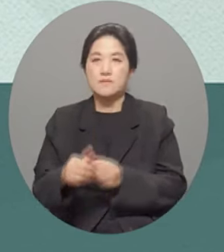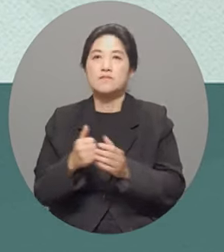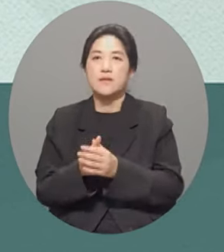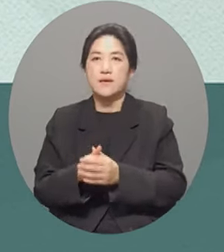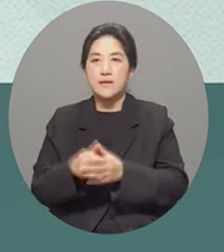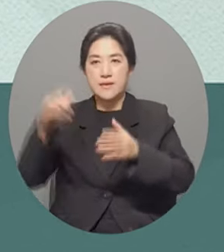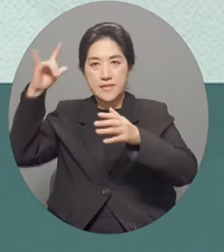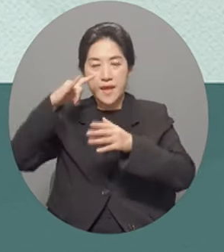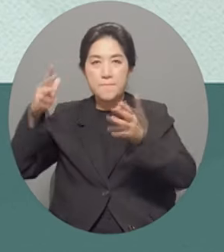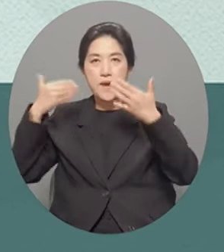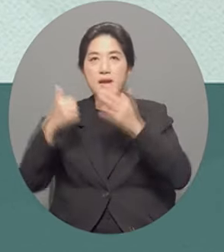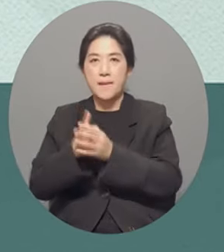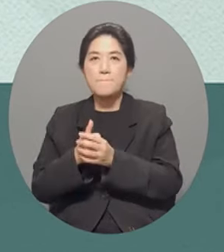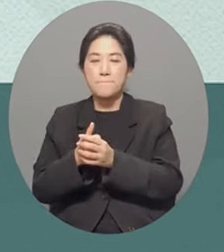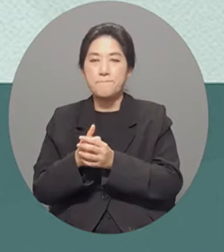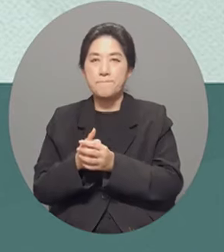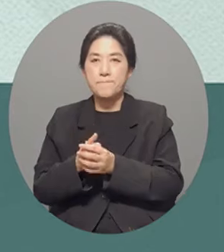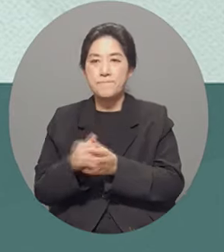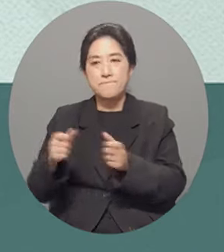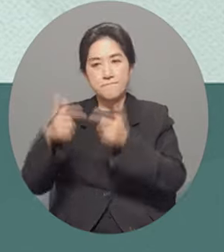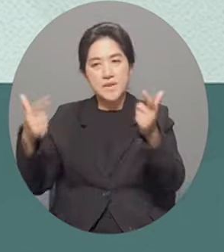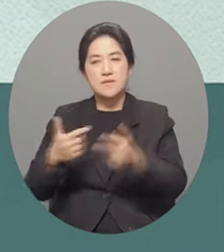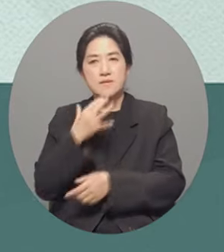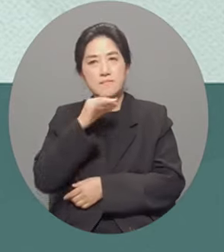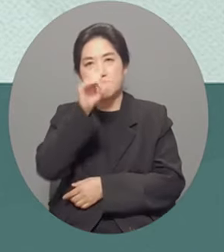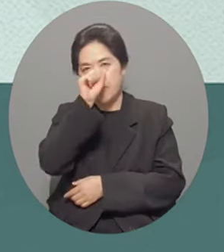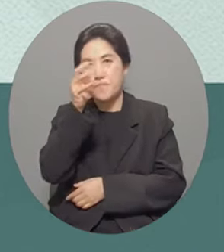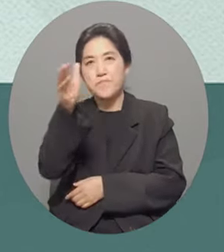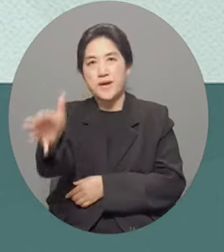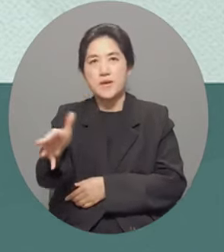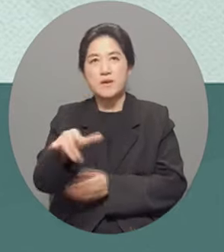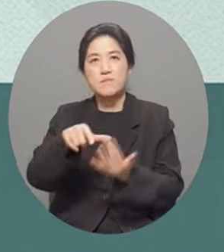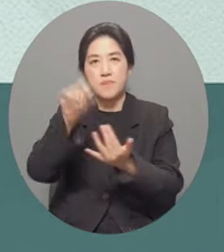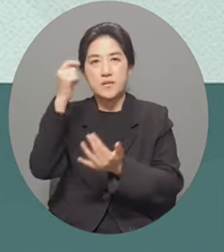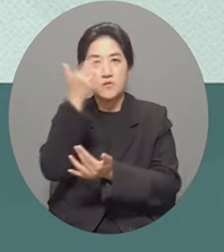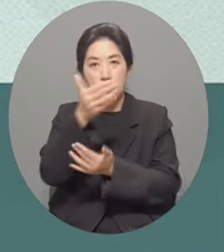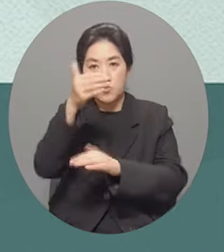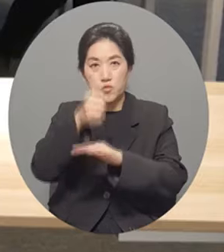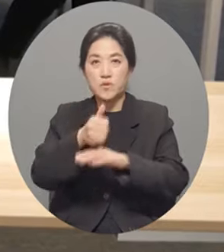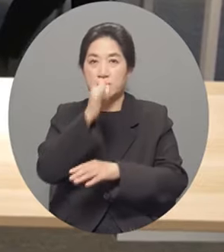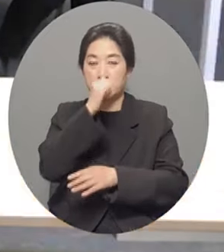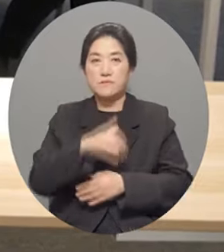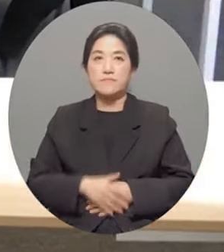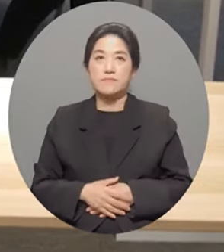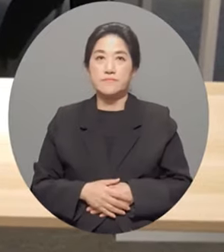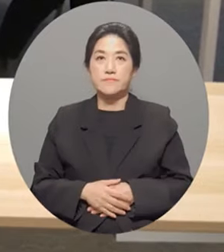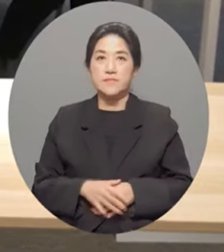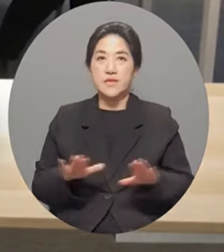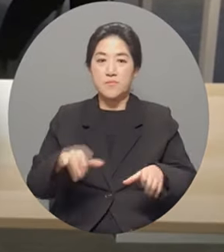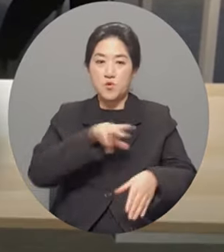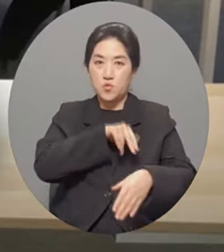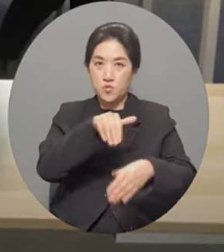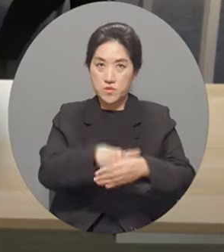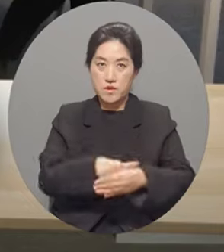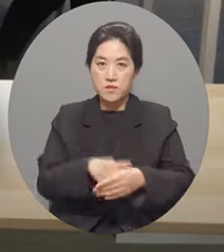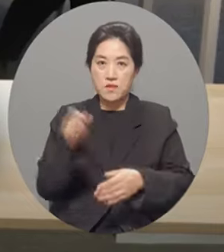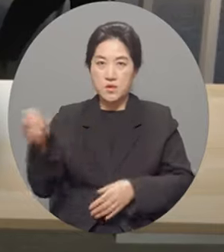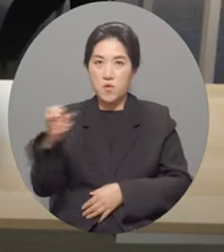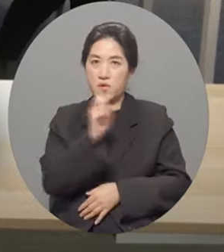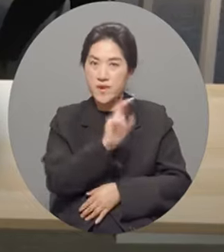확대를 청정에너지 전환에 가장 바람직한 방향으로 꼽았다는 설문조사도 있습니다. 이번 총선에서 거대